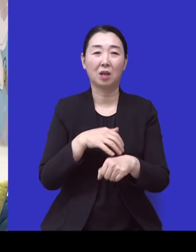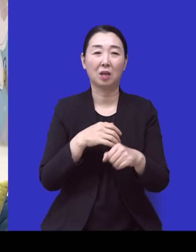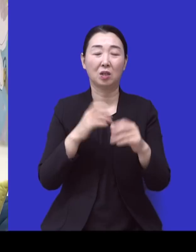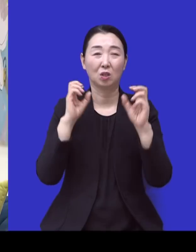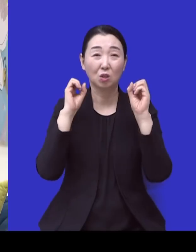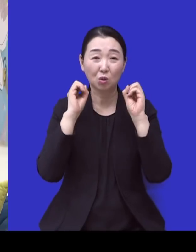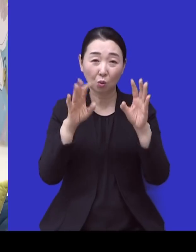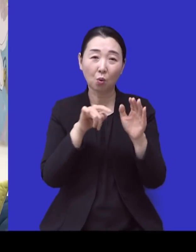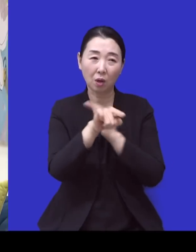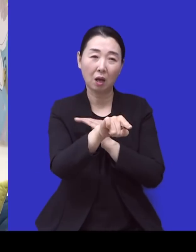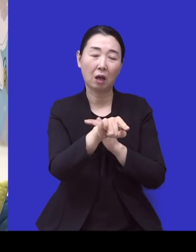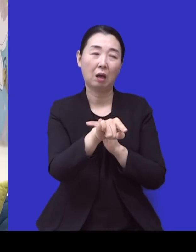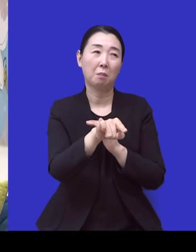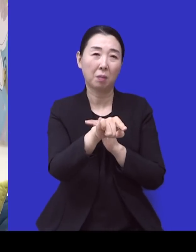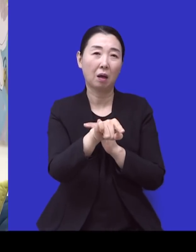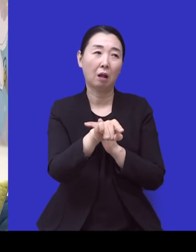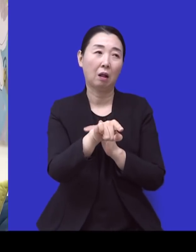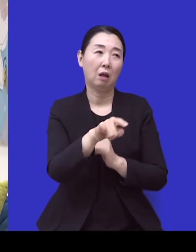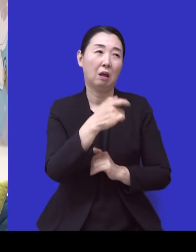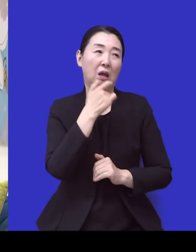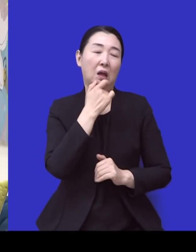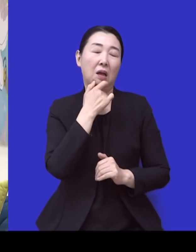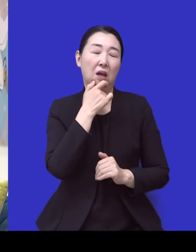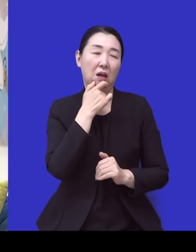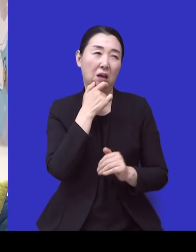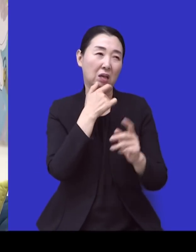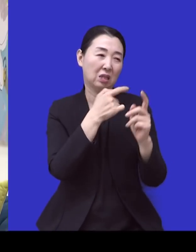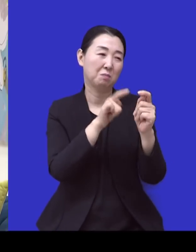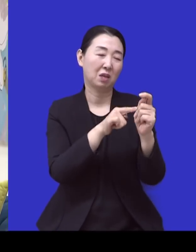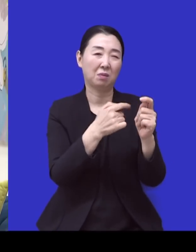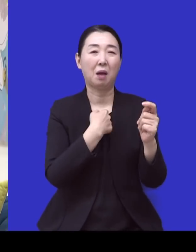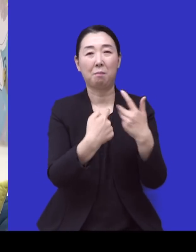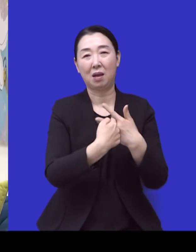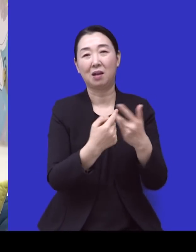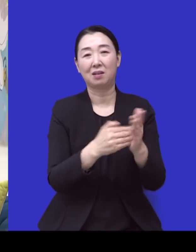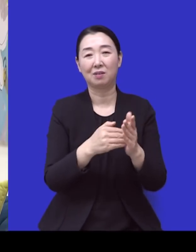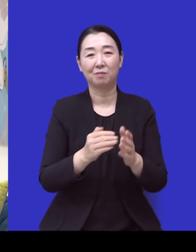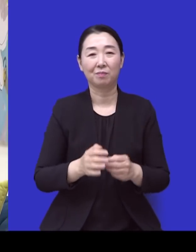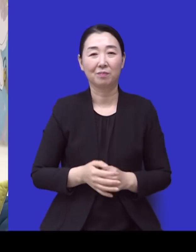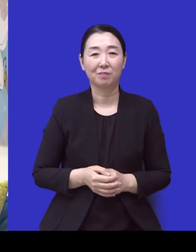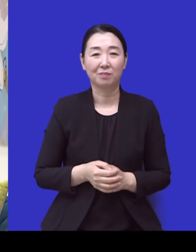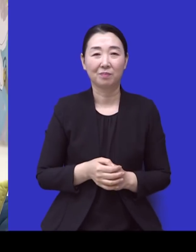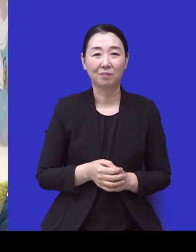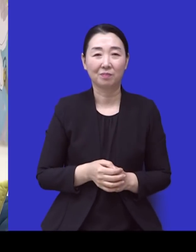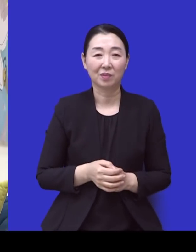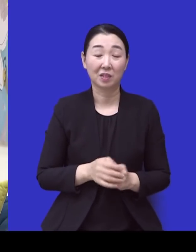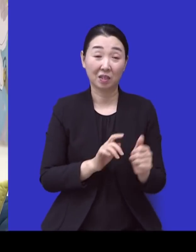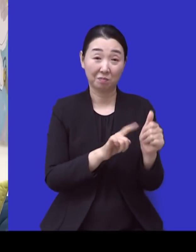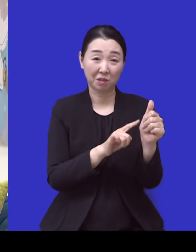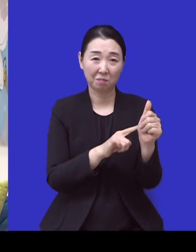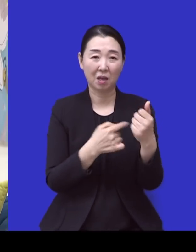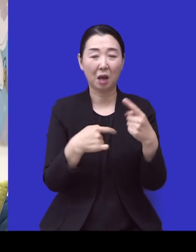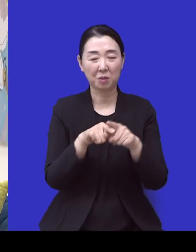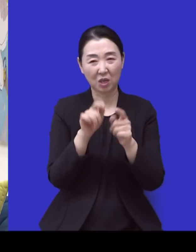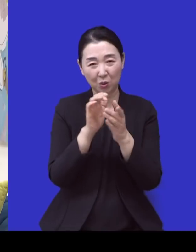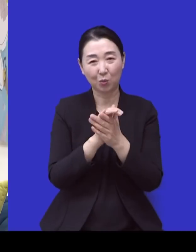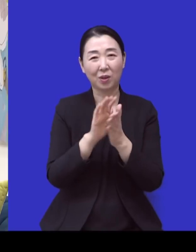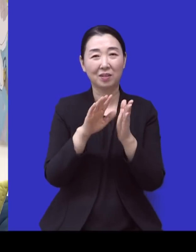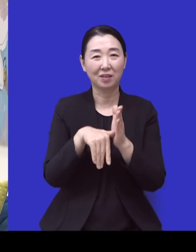가도 너무 하기 싫은 마음이 있다는 거를 이제 팀장님이 아시긴 했었거든요. 근데 그때 이제 팀장님께서 같이 기도를